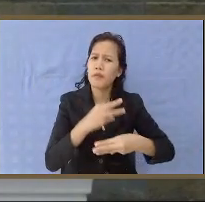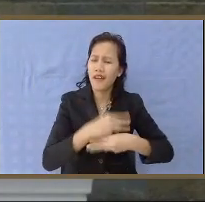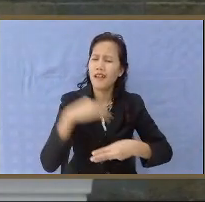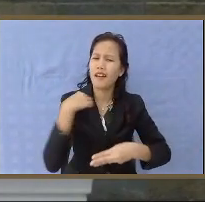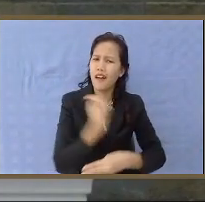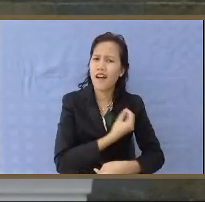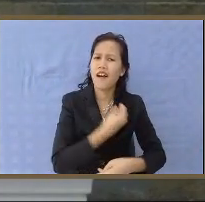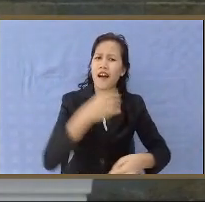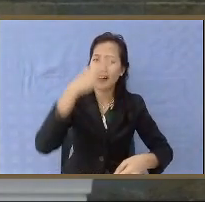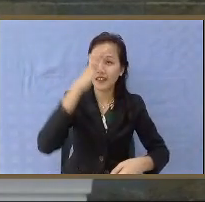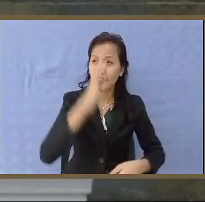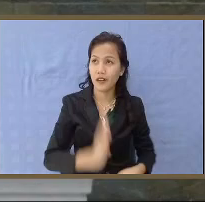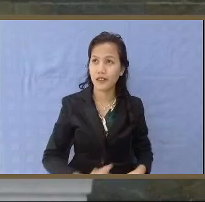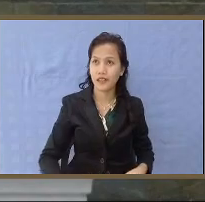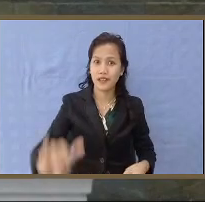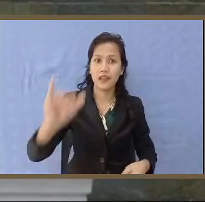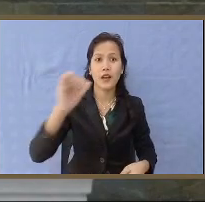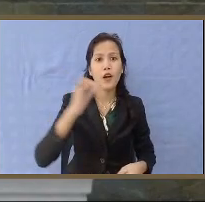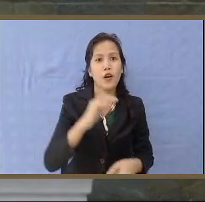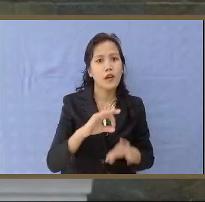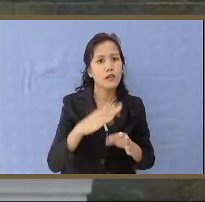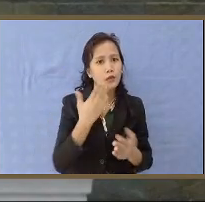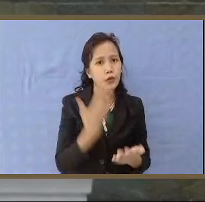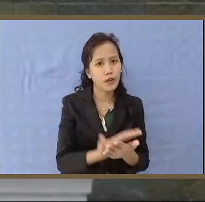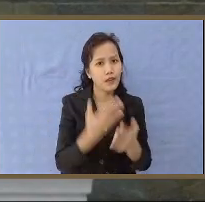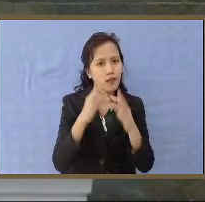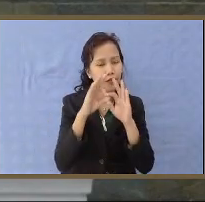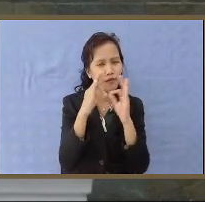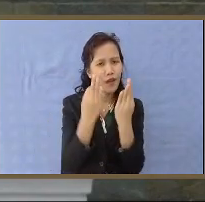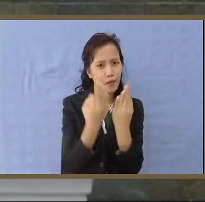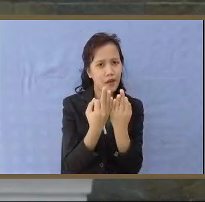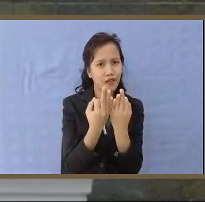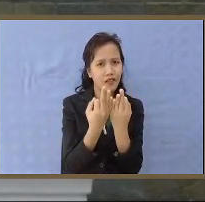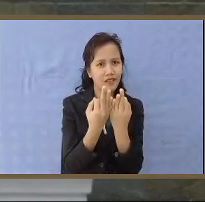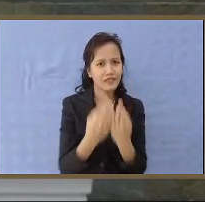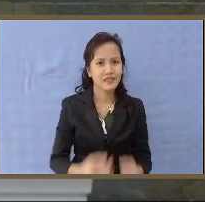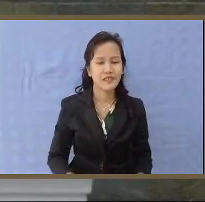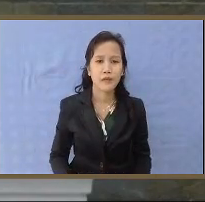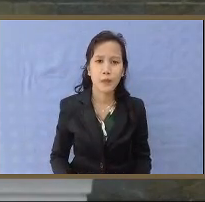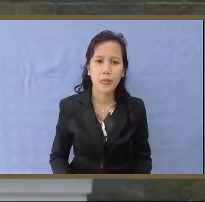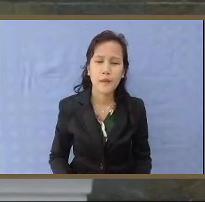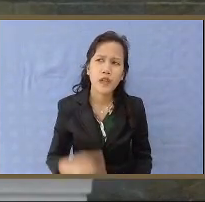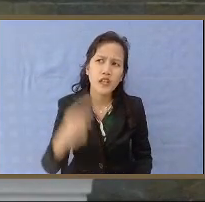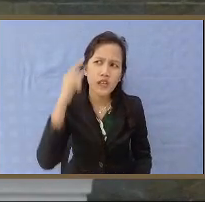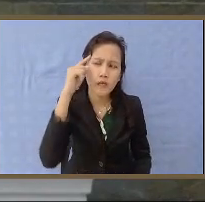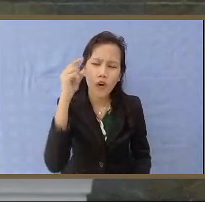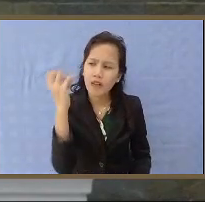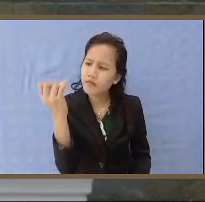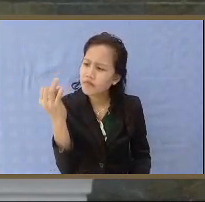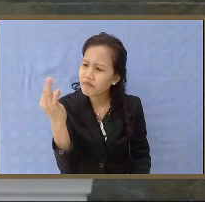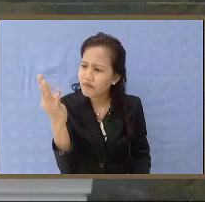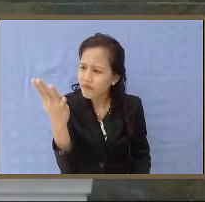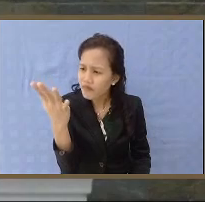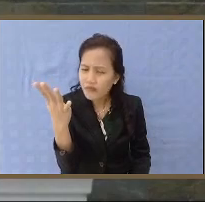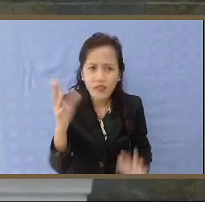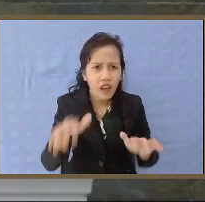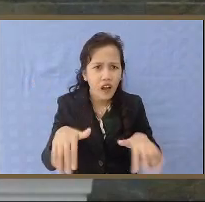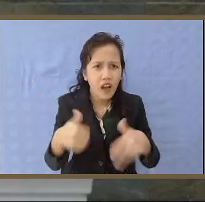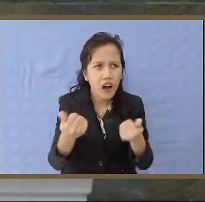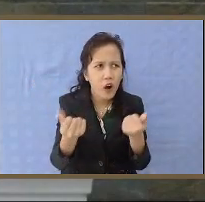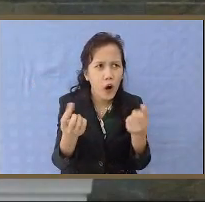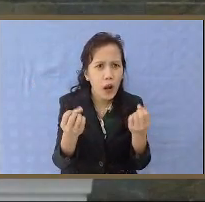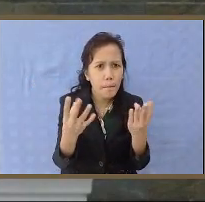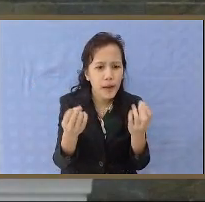That's right. Do you understand? Ilang pamilya po ngayon, mga kapatid, ang nagsisikap na ayusin po ang kanilang mga